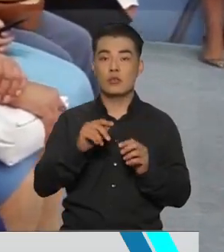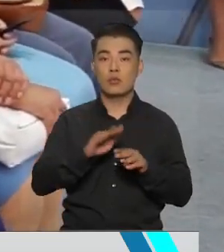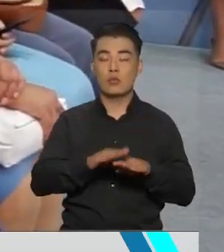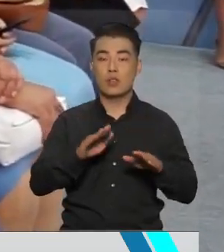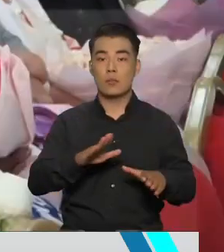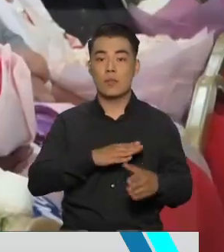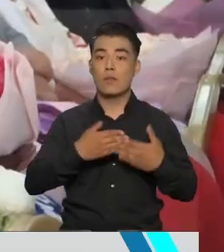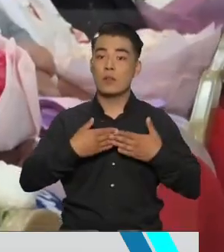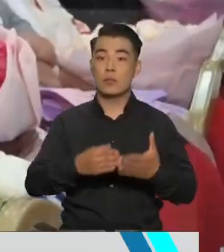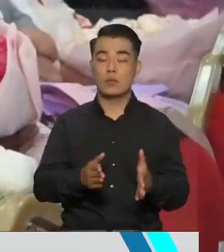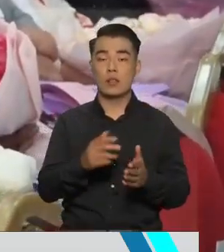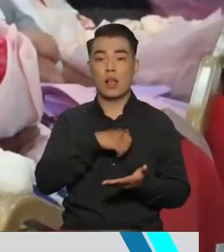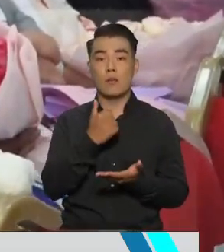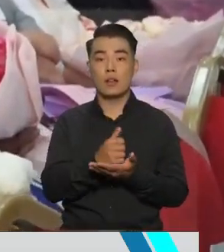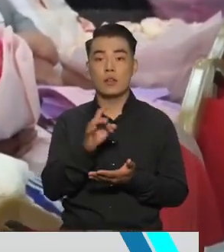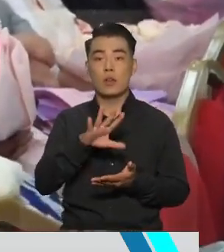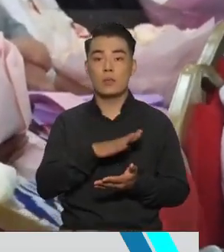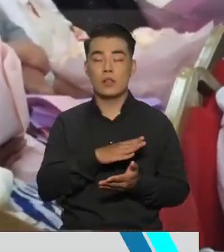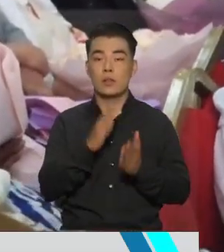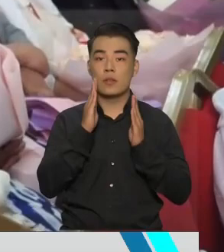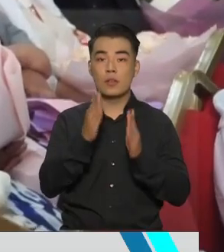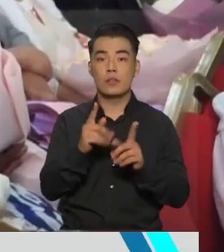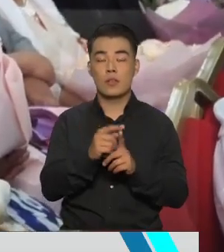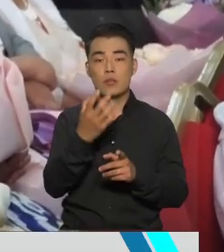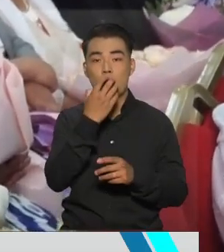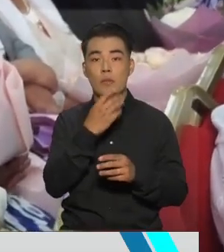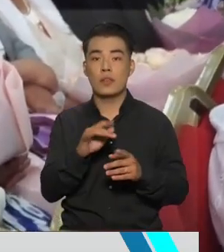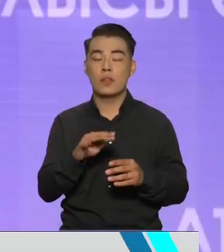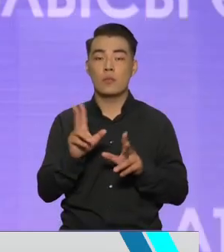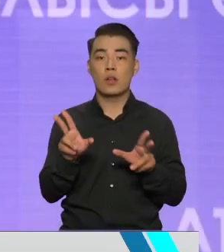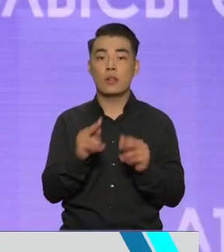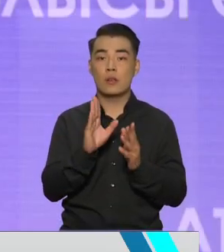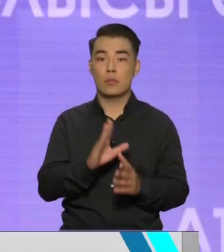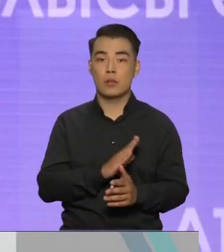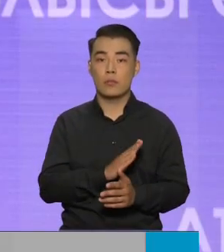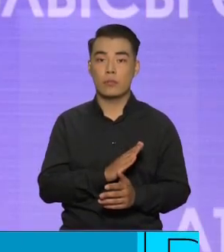К выпускникам глава региона обратился с теплыми напутствиями и пожеланиями.